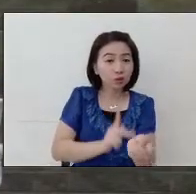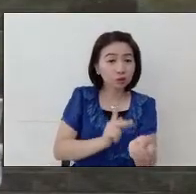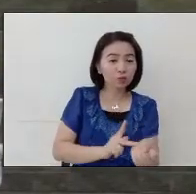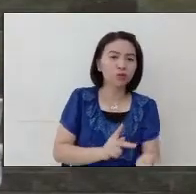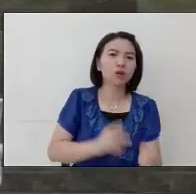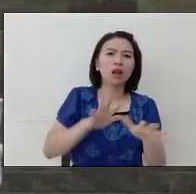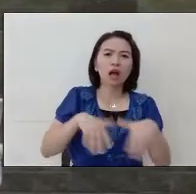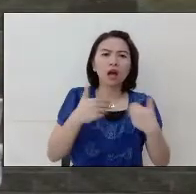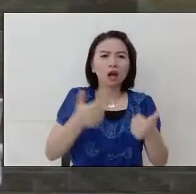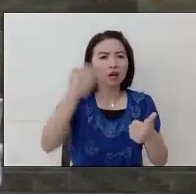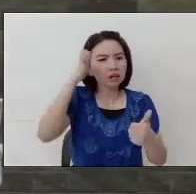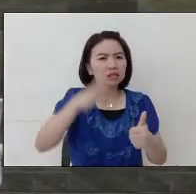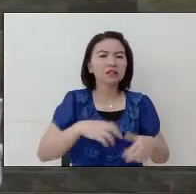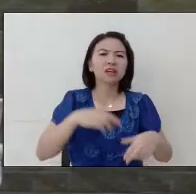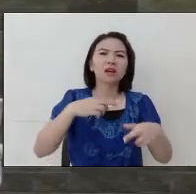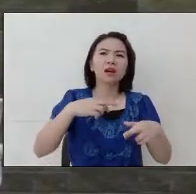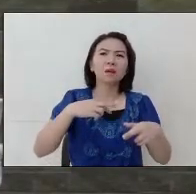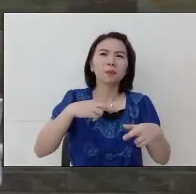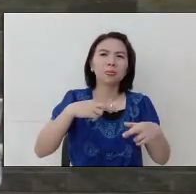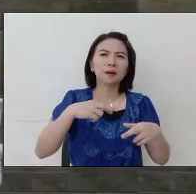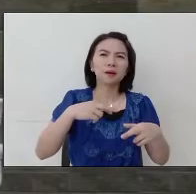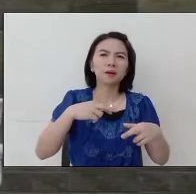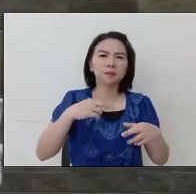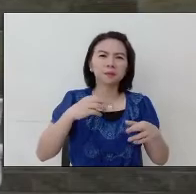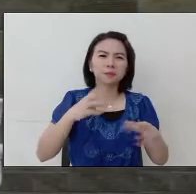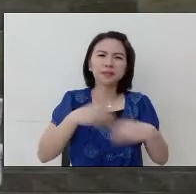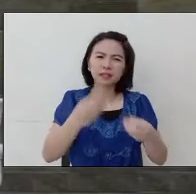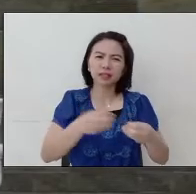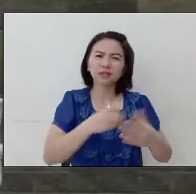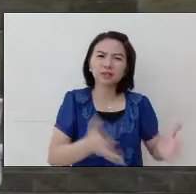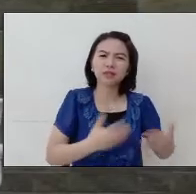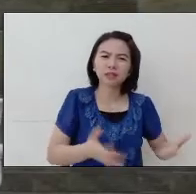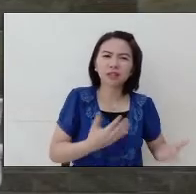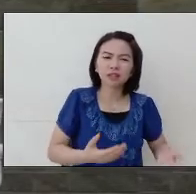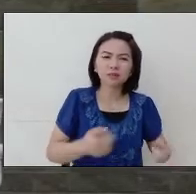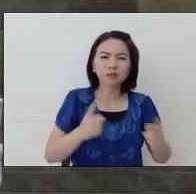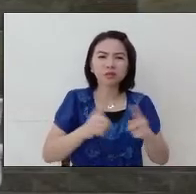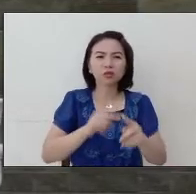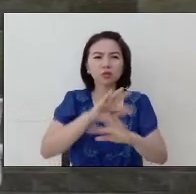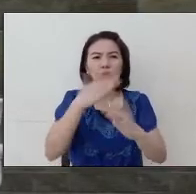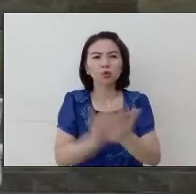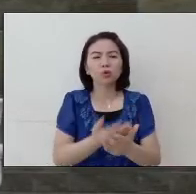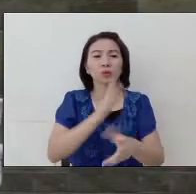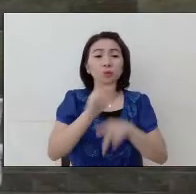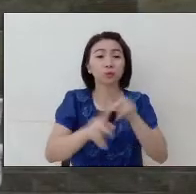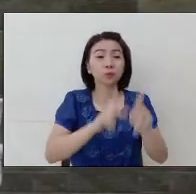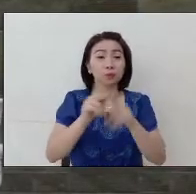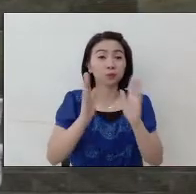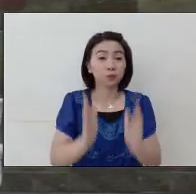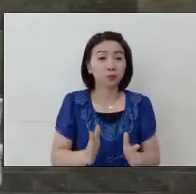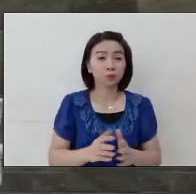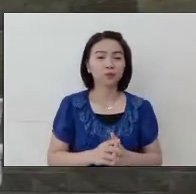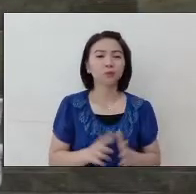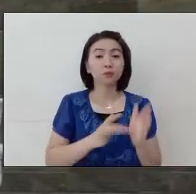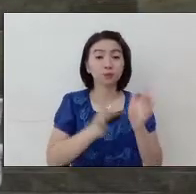po siya ng mga tao. Rejoice in the Lord always, and again, I say rejoice.